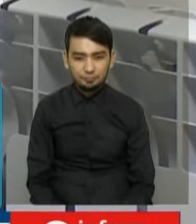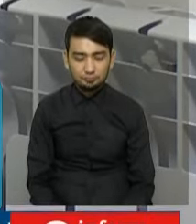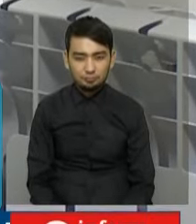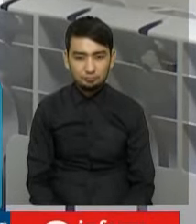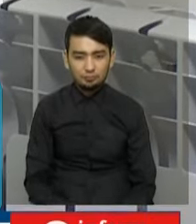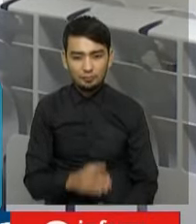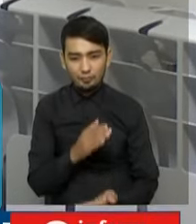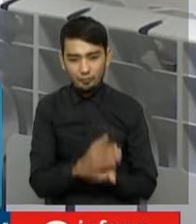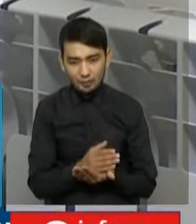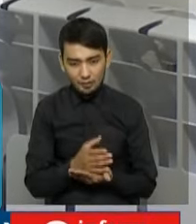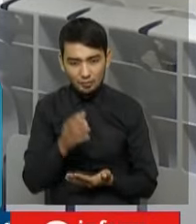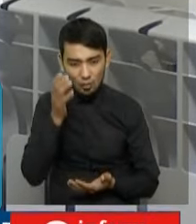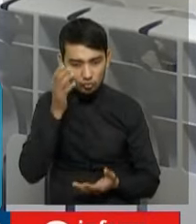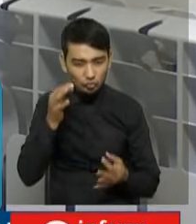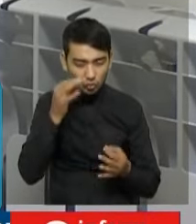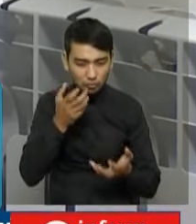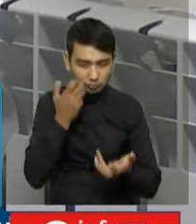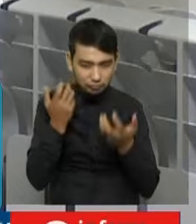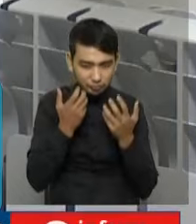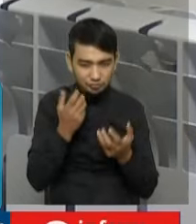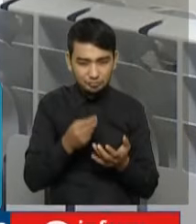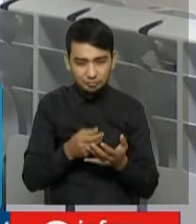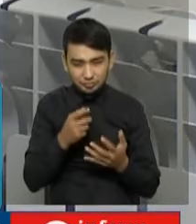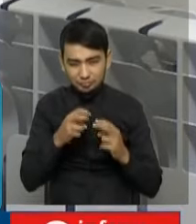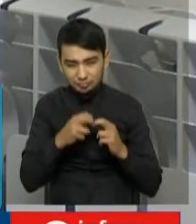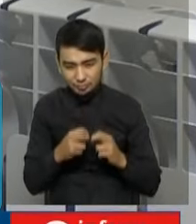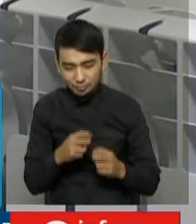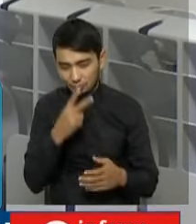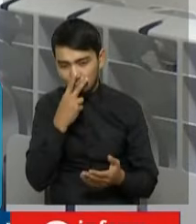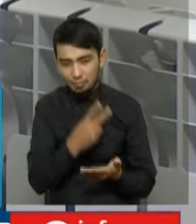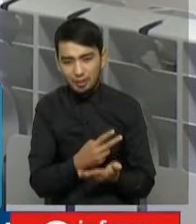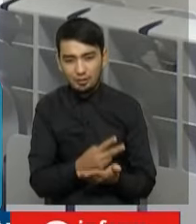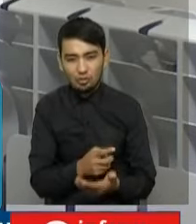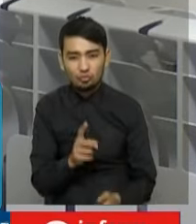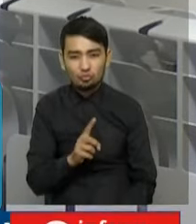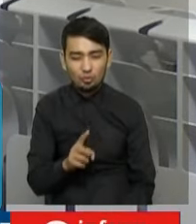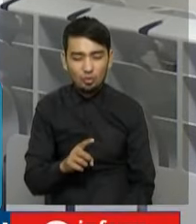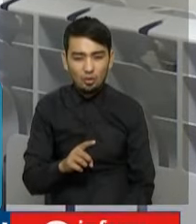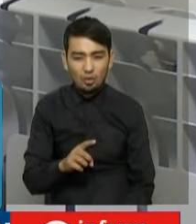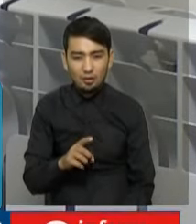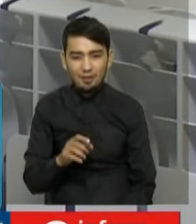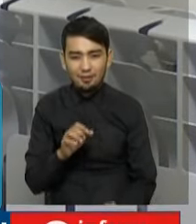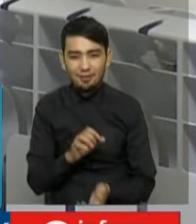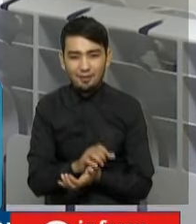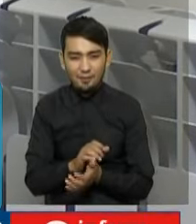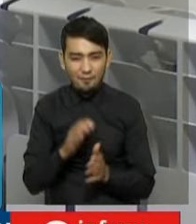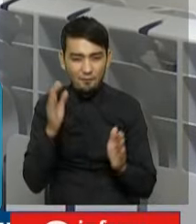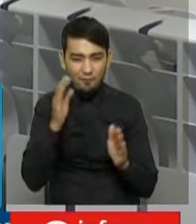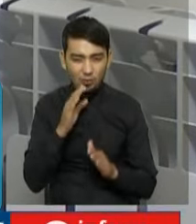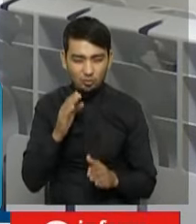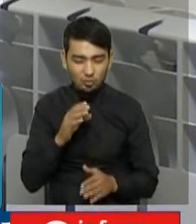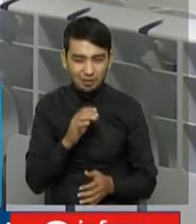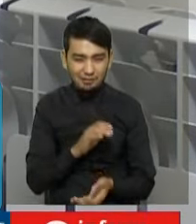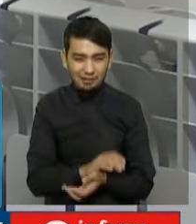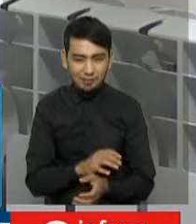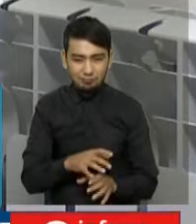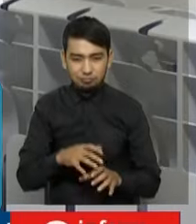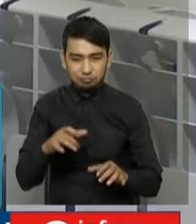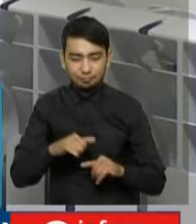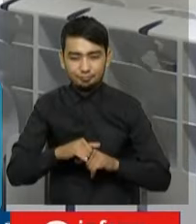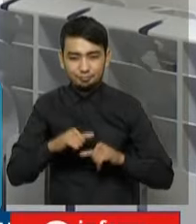Есть и научные данные, исследования, да, также показывают, что загрязненность воздуха